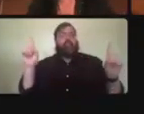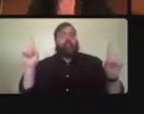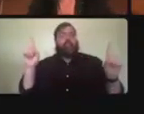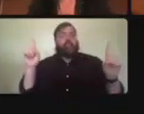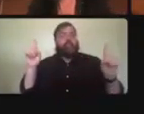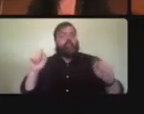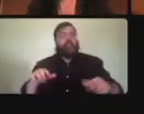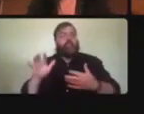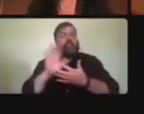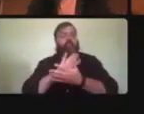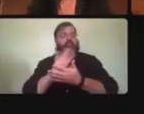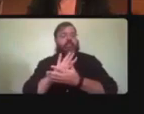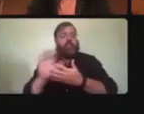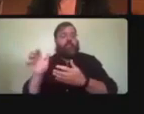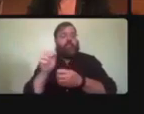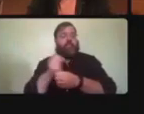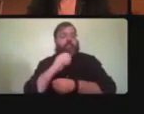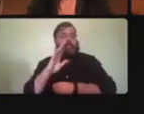daktari